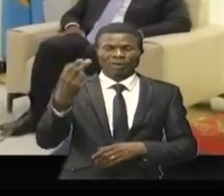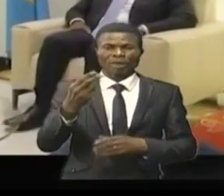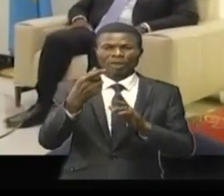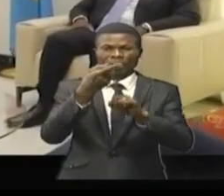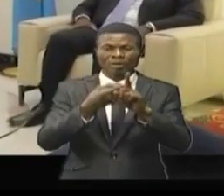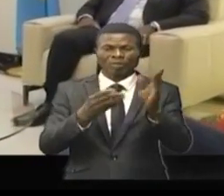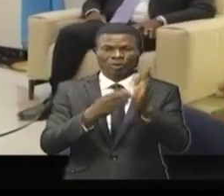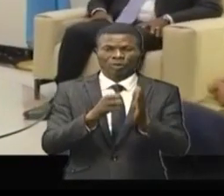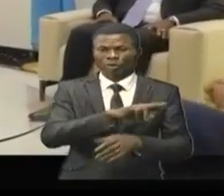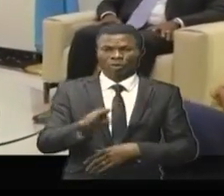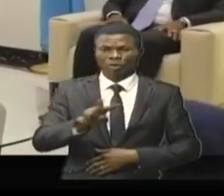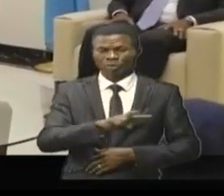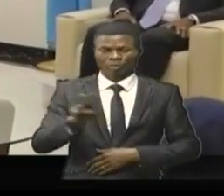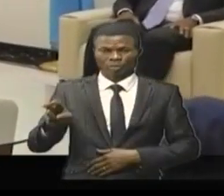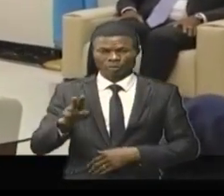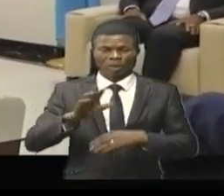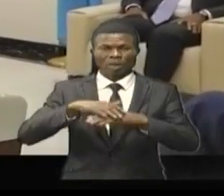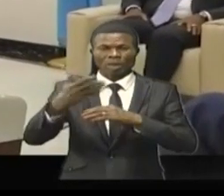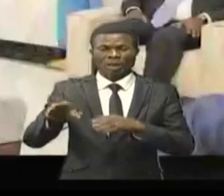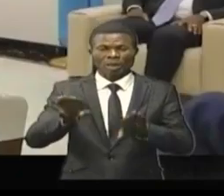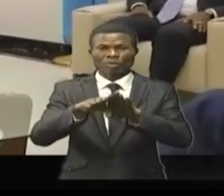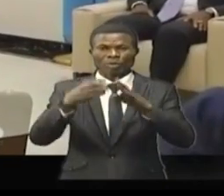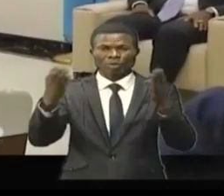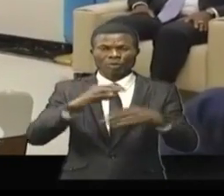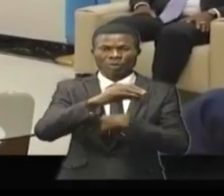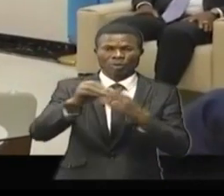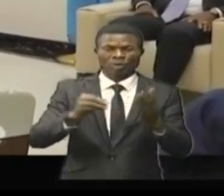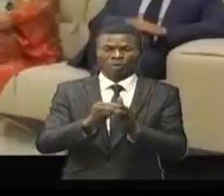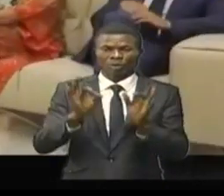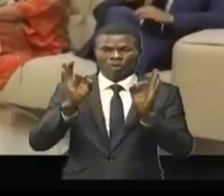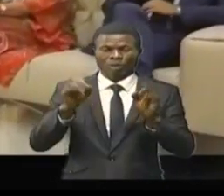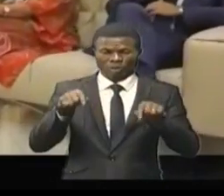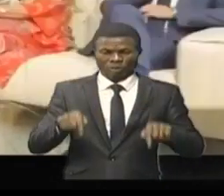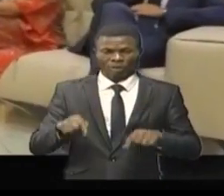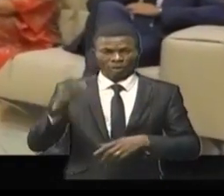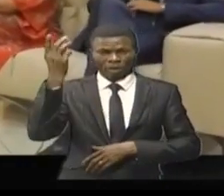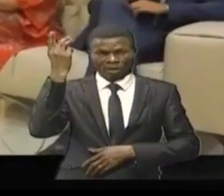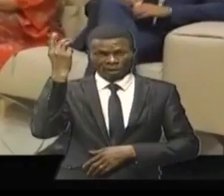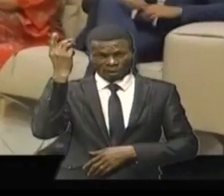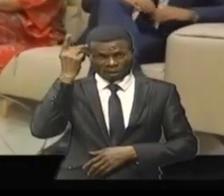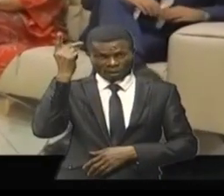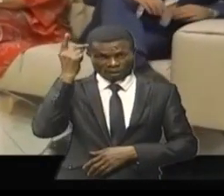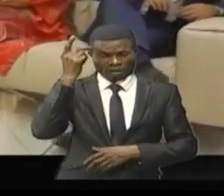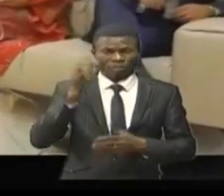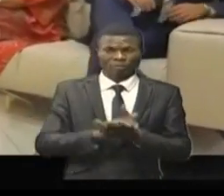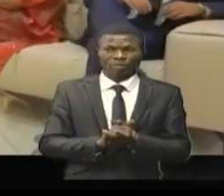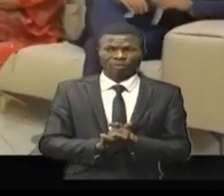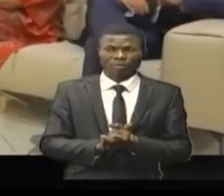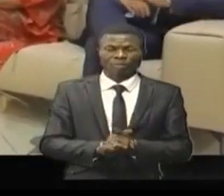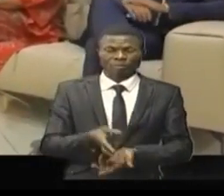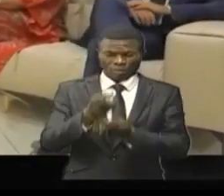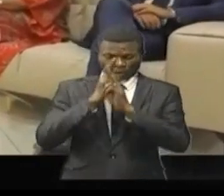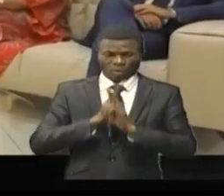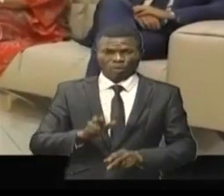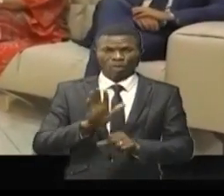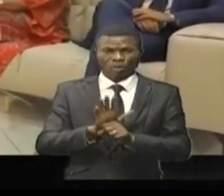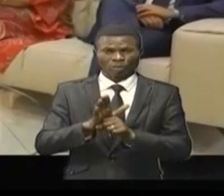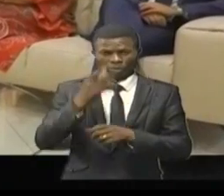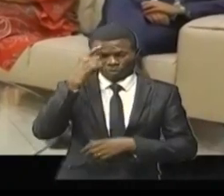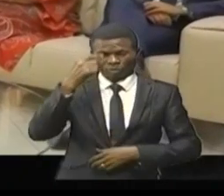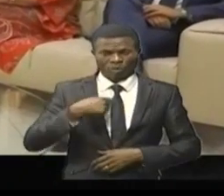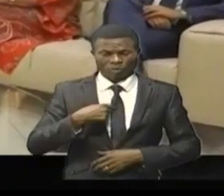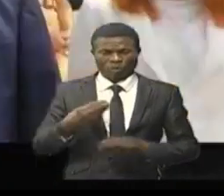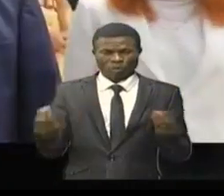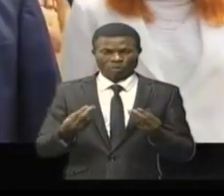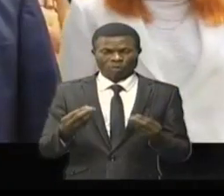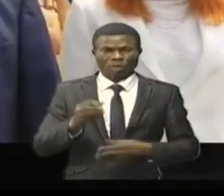au lendemain de l'inauguration du nouveau centre Wallonie-Bruxelles à Kinshasa. D'abord, c'est un honneur d'être reçu par le Premier ministre